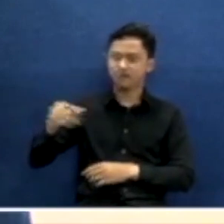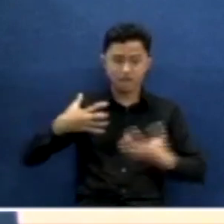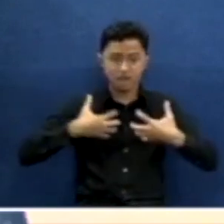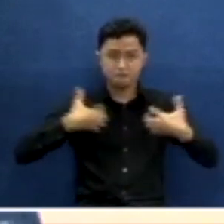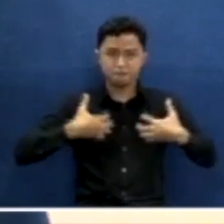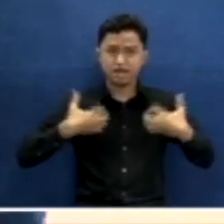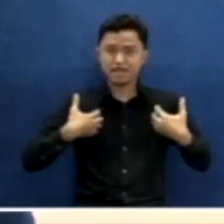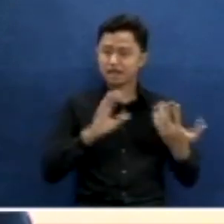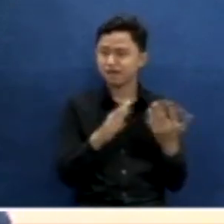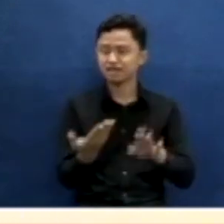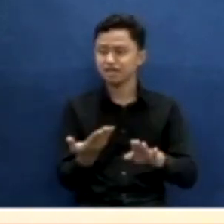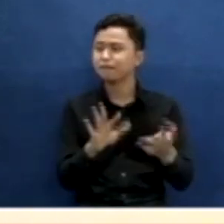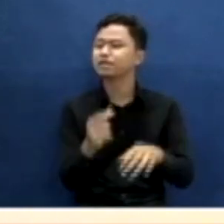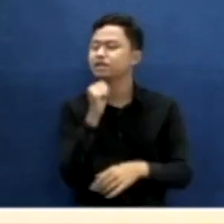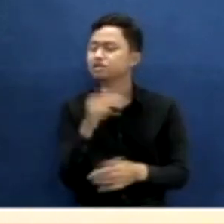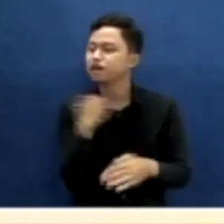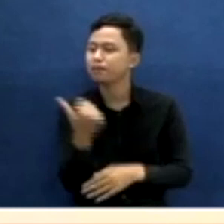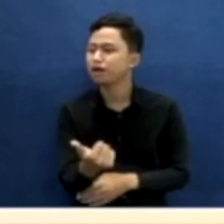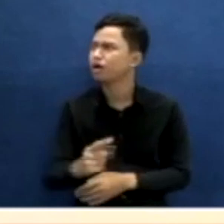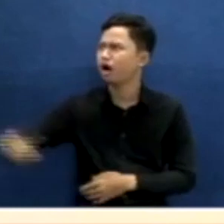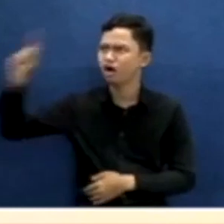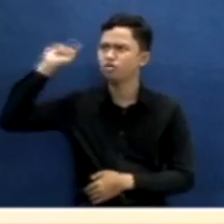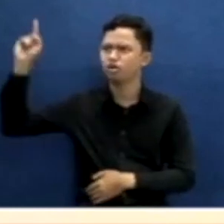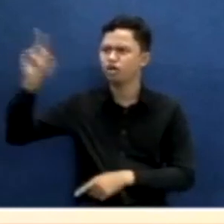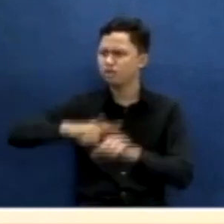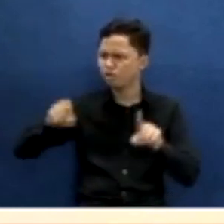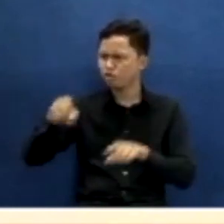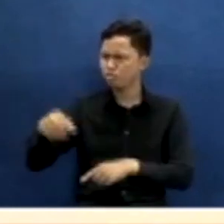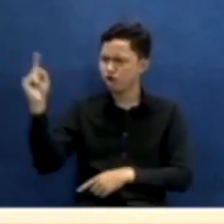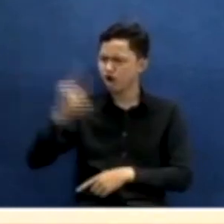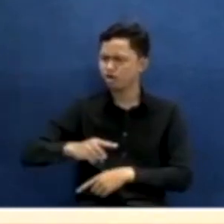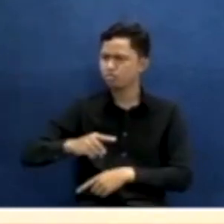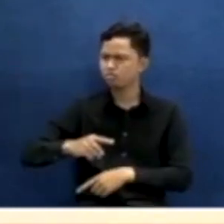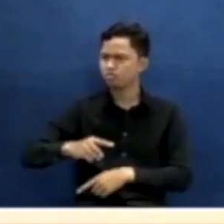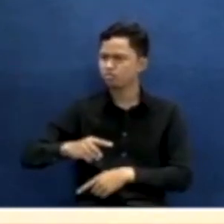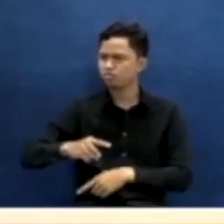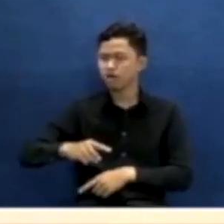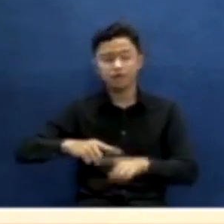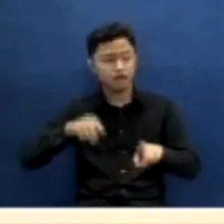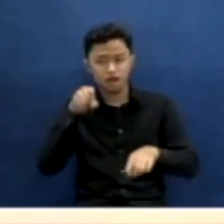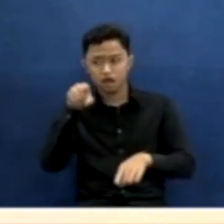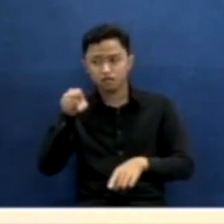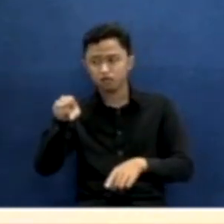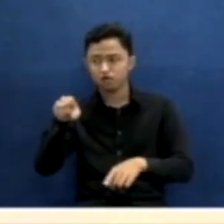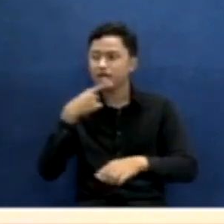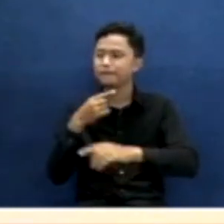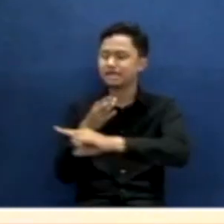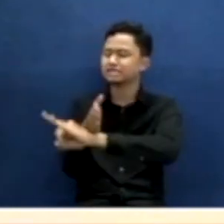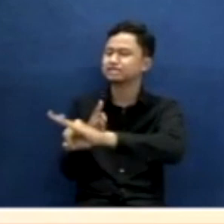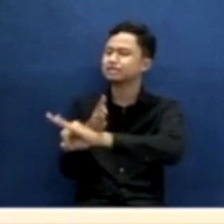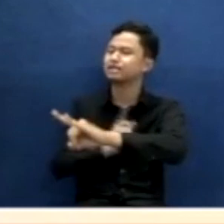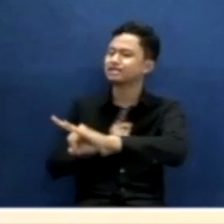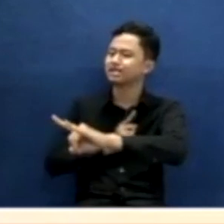matiyangdisembelihAllah ,tetapihewanyangkamusembelih dengantanganmu